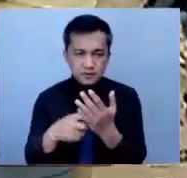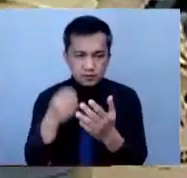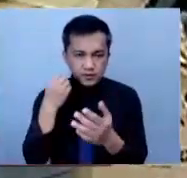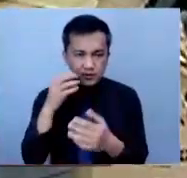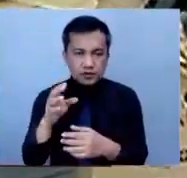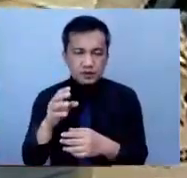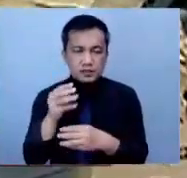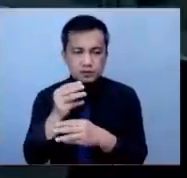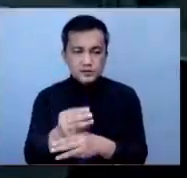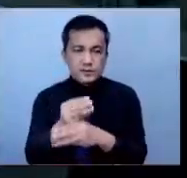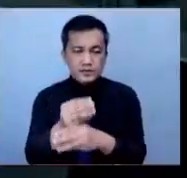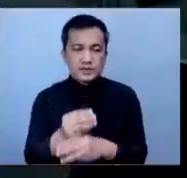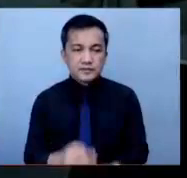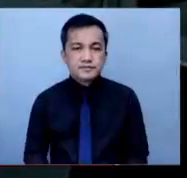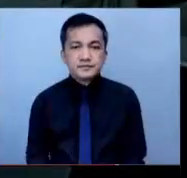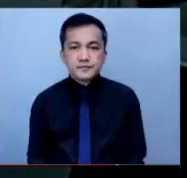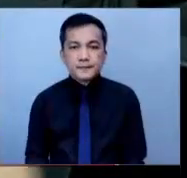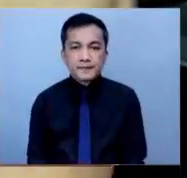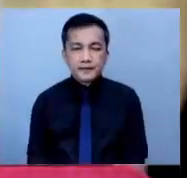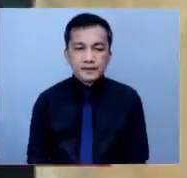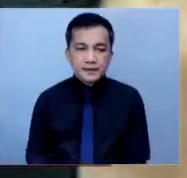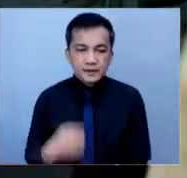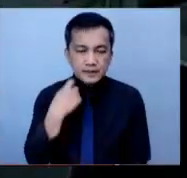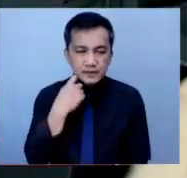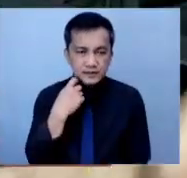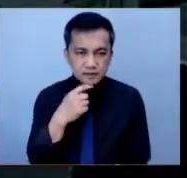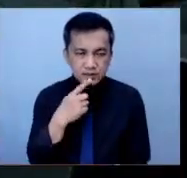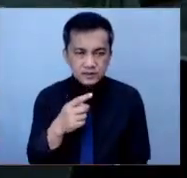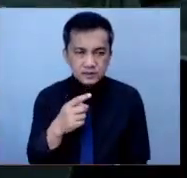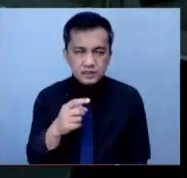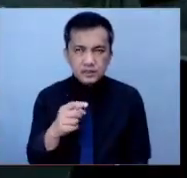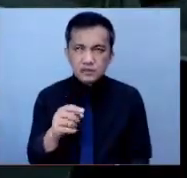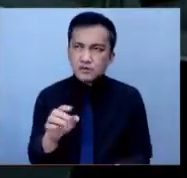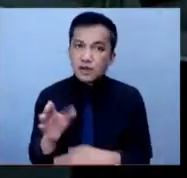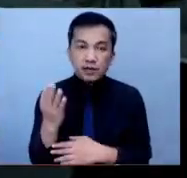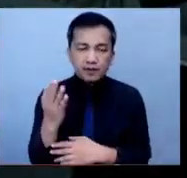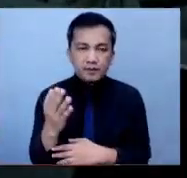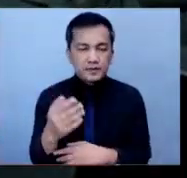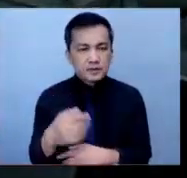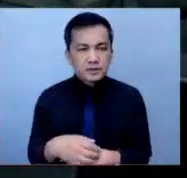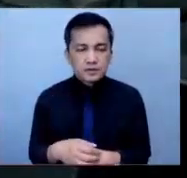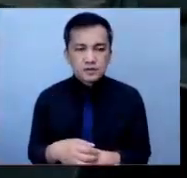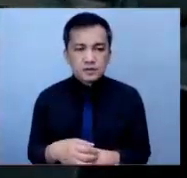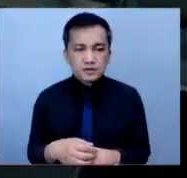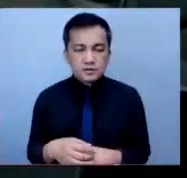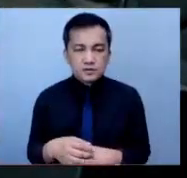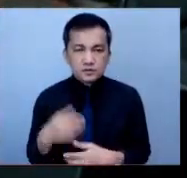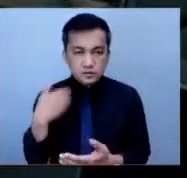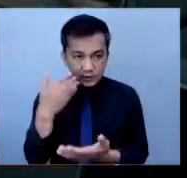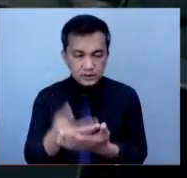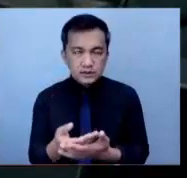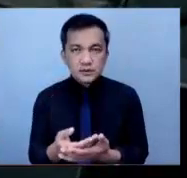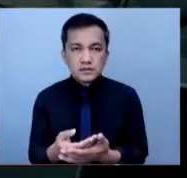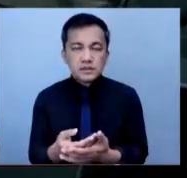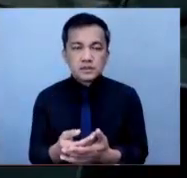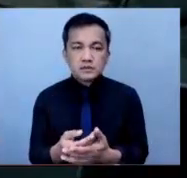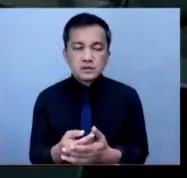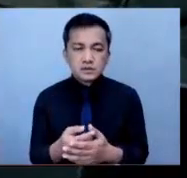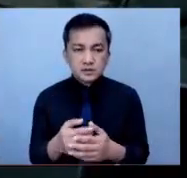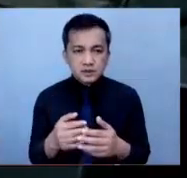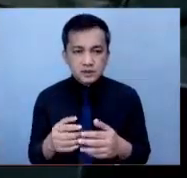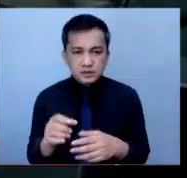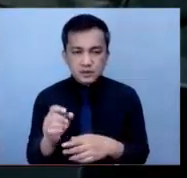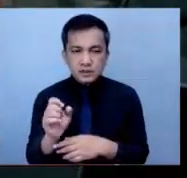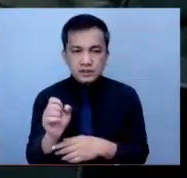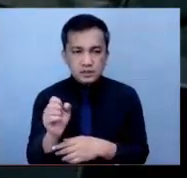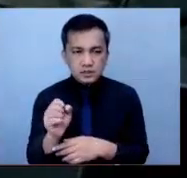Masbate. Kanina, early 8 a.m. pa kami dito. Apo. Tapos, mga past 11 na kami